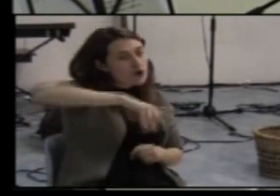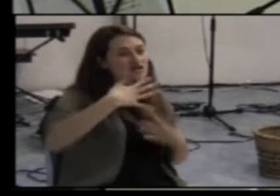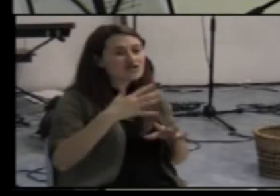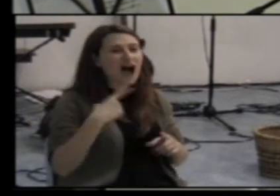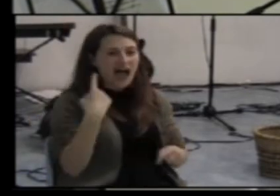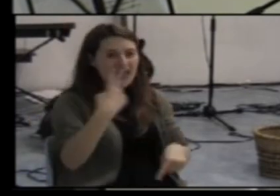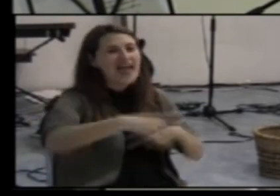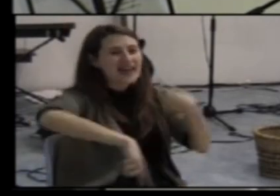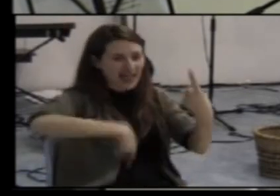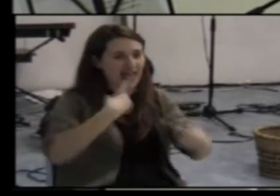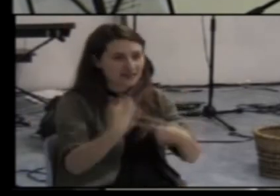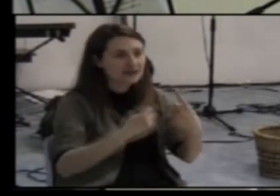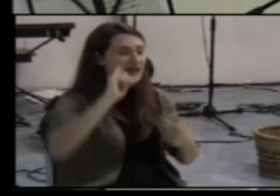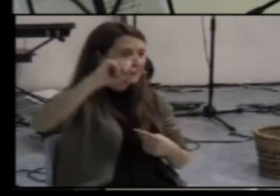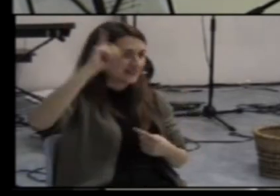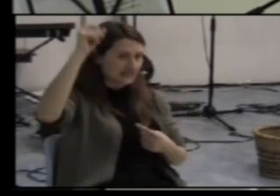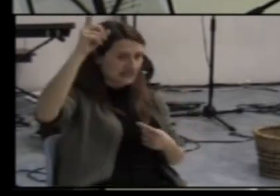Dio.